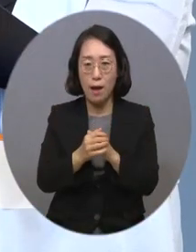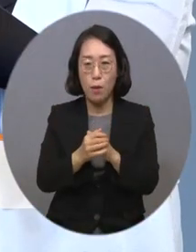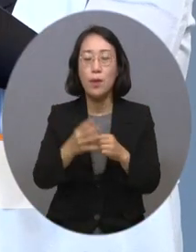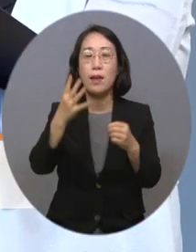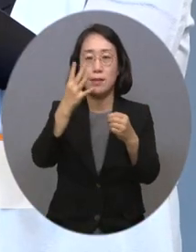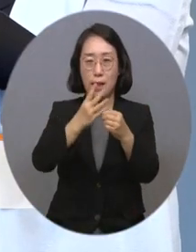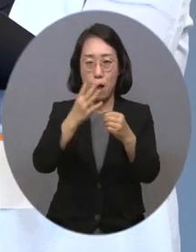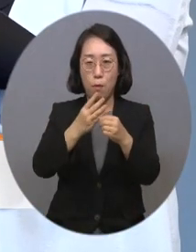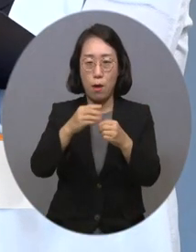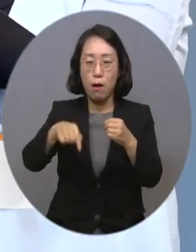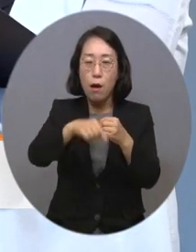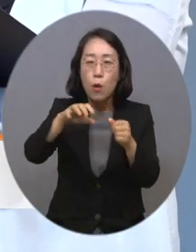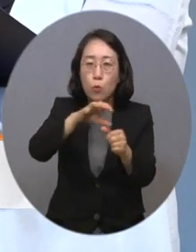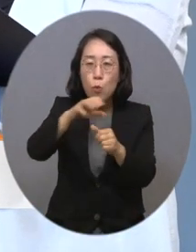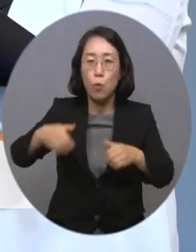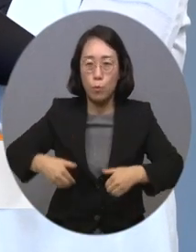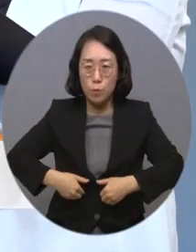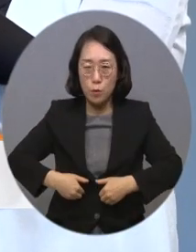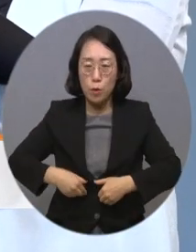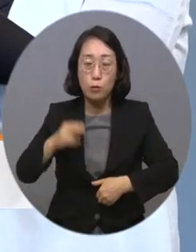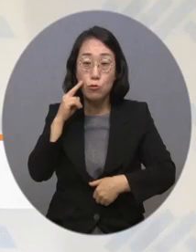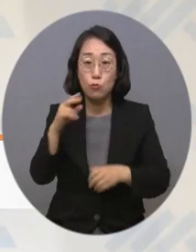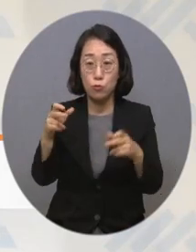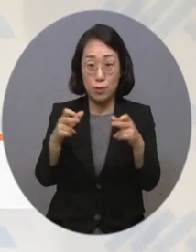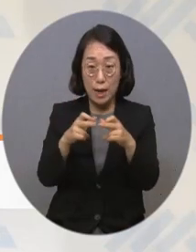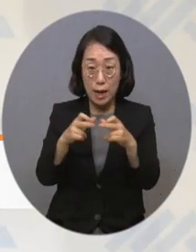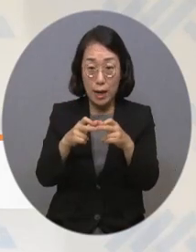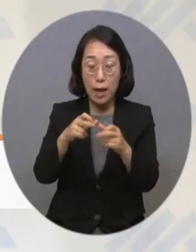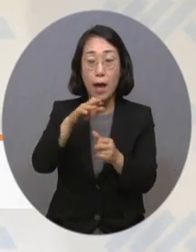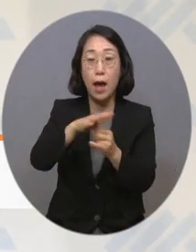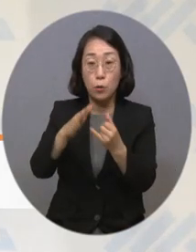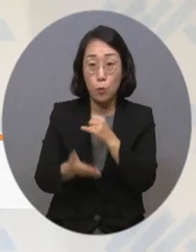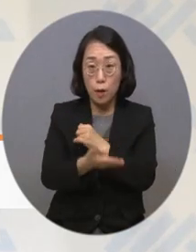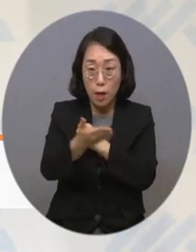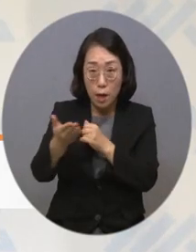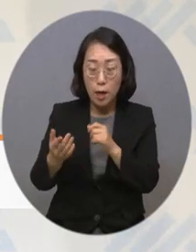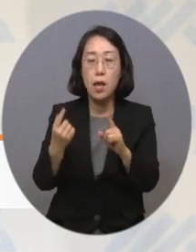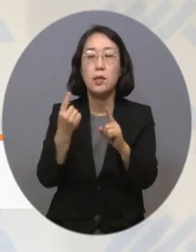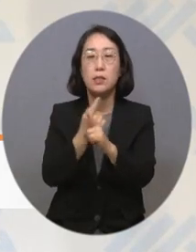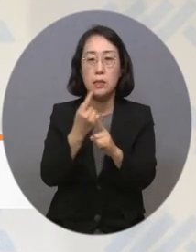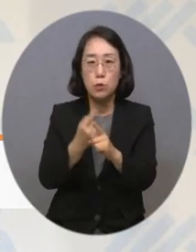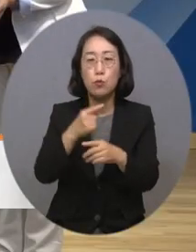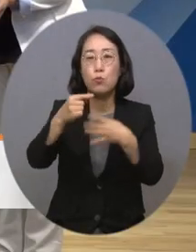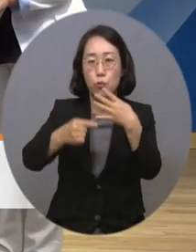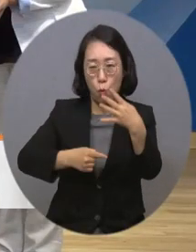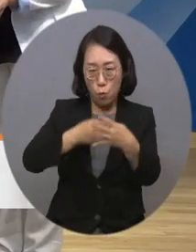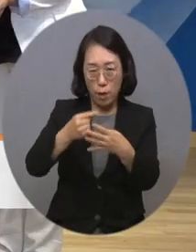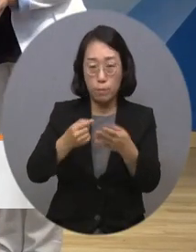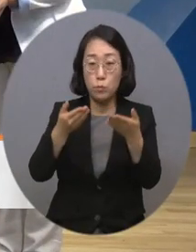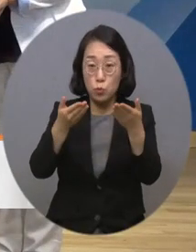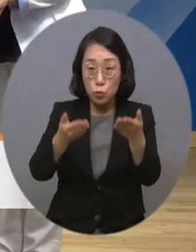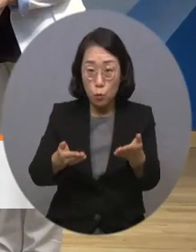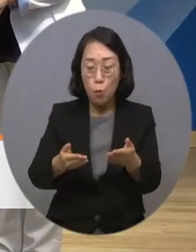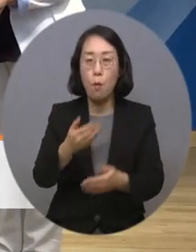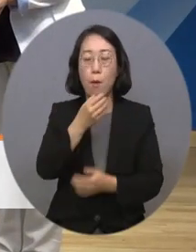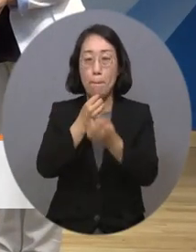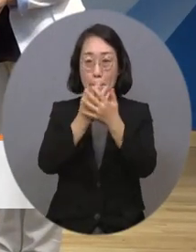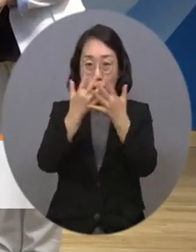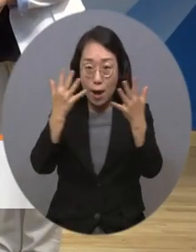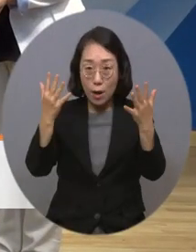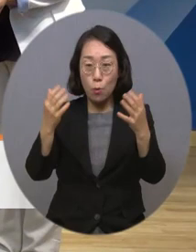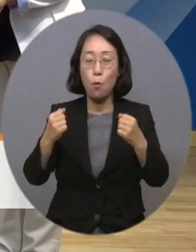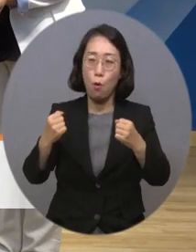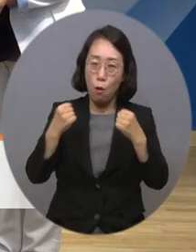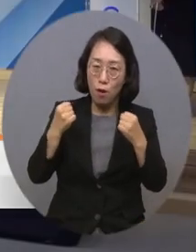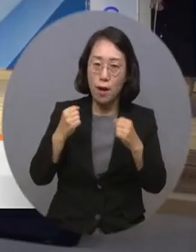내 돌봄이 필요한 중증장애 아동들을 위해 다양한 치유형 프로그램을 구성하고 아이들이 밝고 건강하게